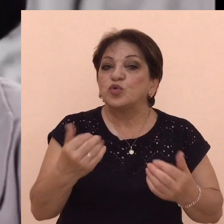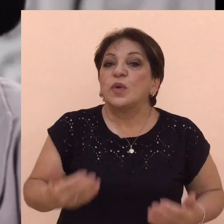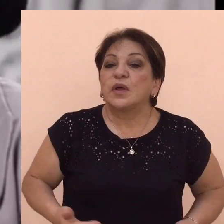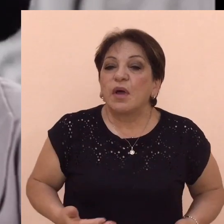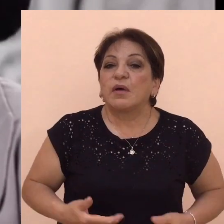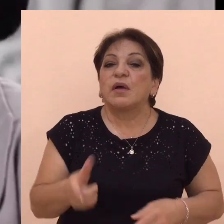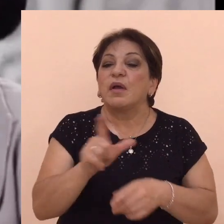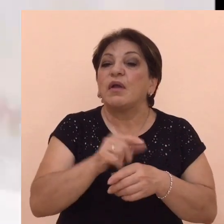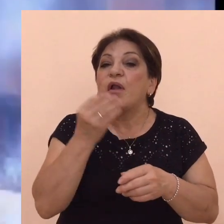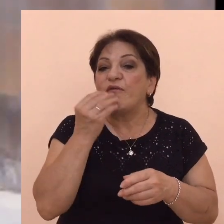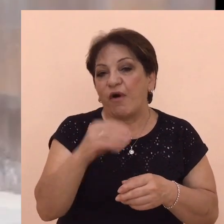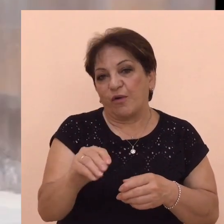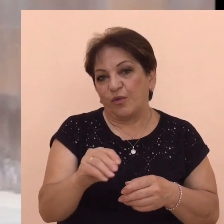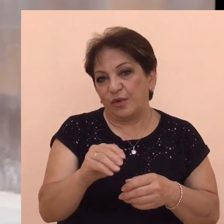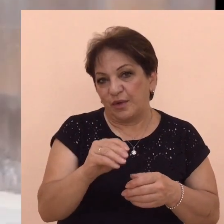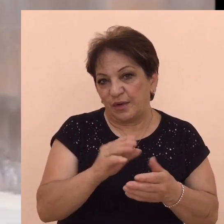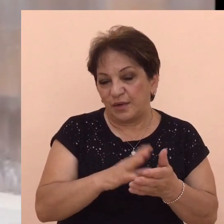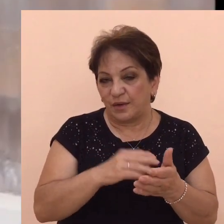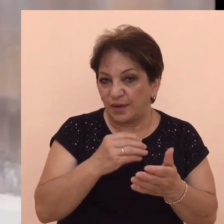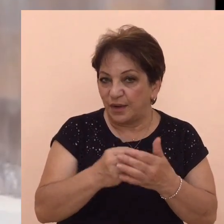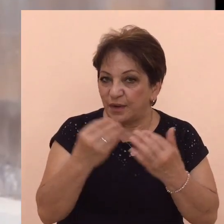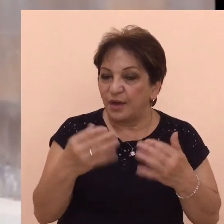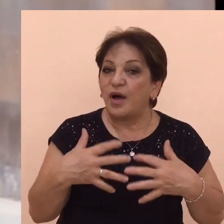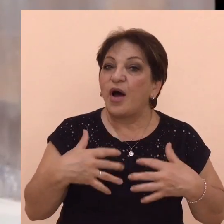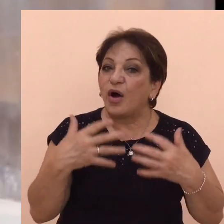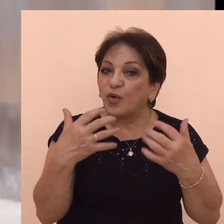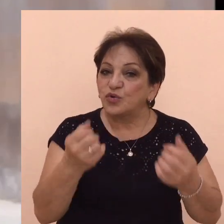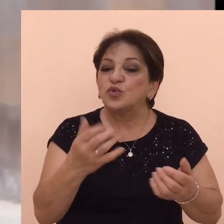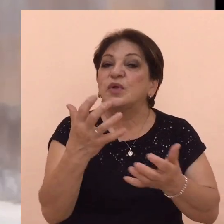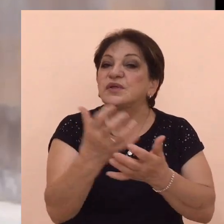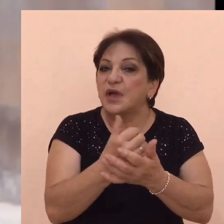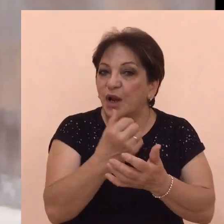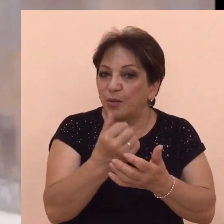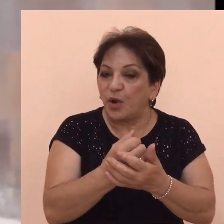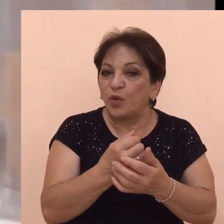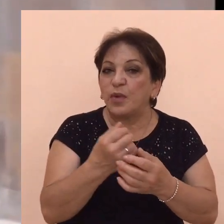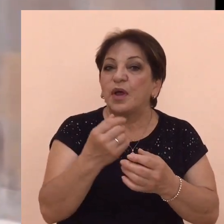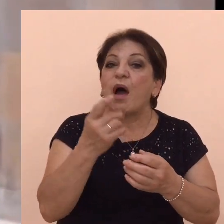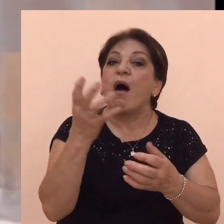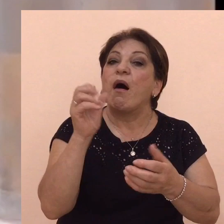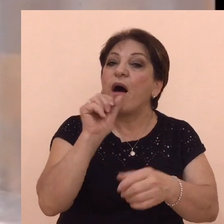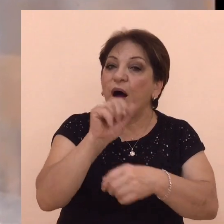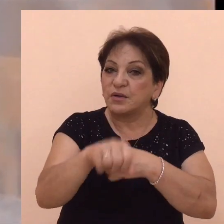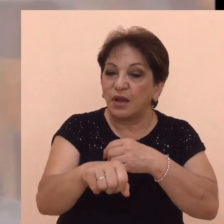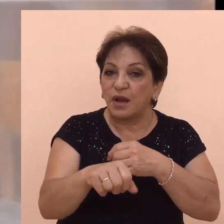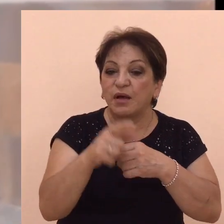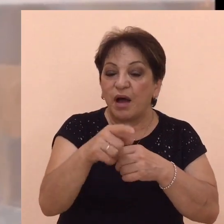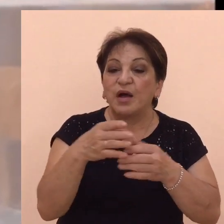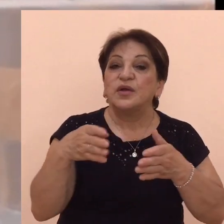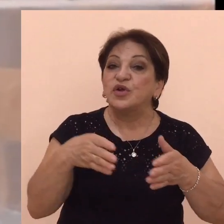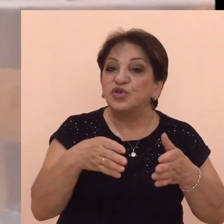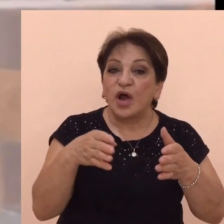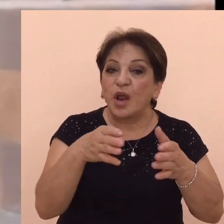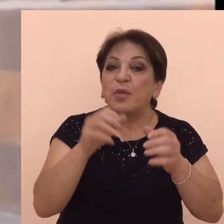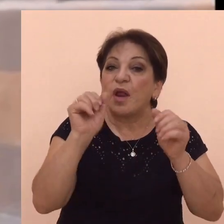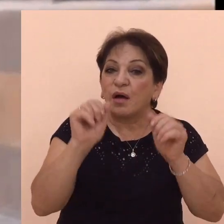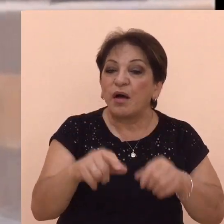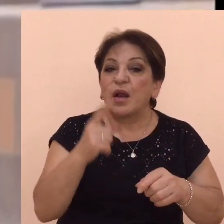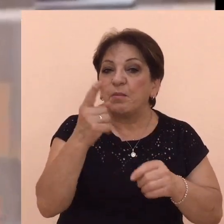լավագույն գրավականն է։ Առողջությունը ձեռք բերում է, թերևս հաղթանակ, և այդ ճանապարհը կարելի անցնել